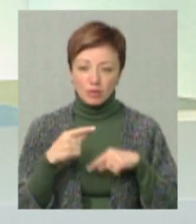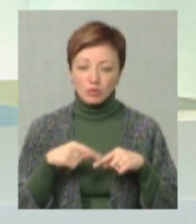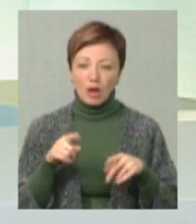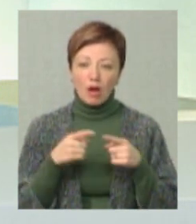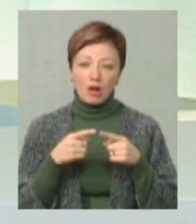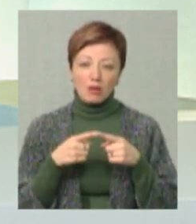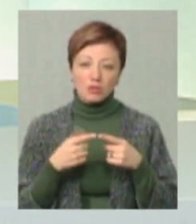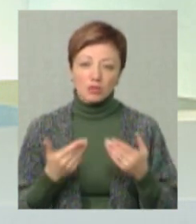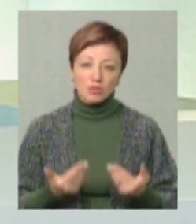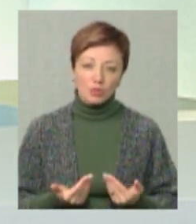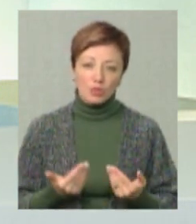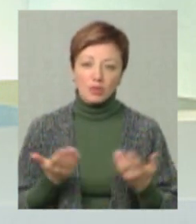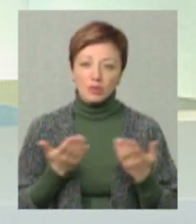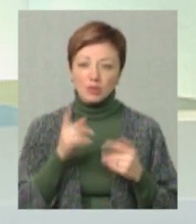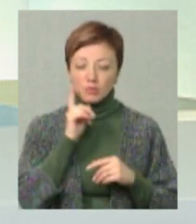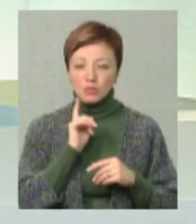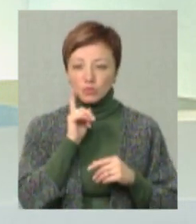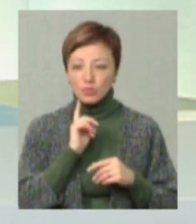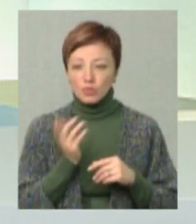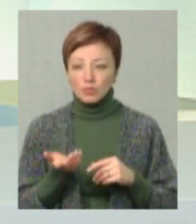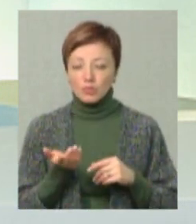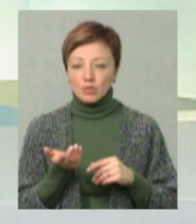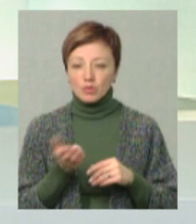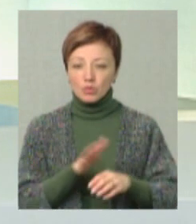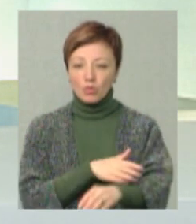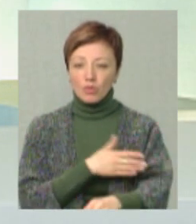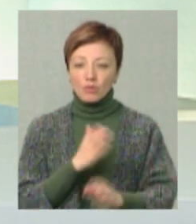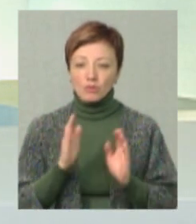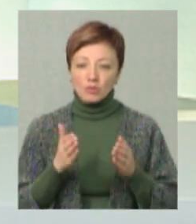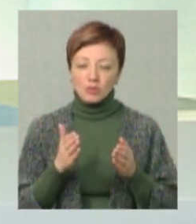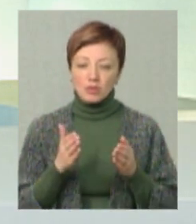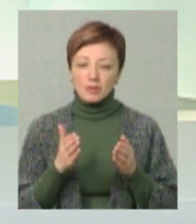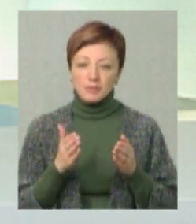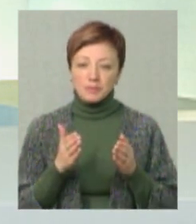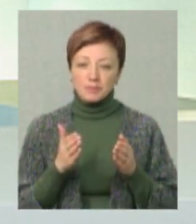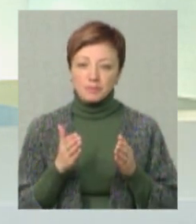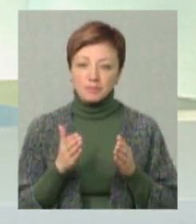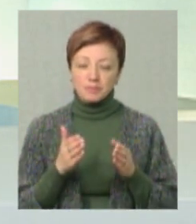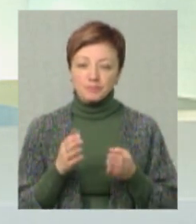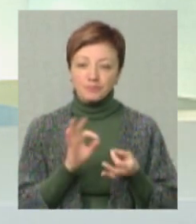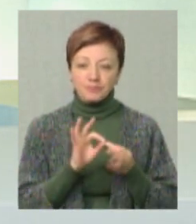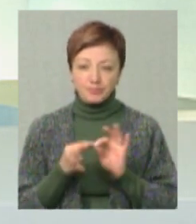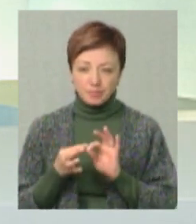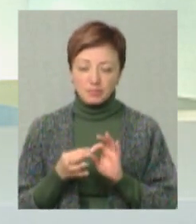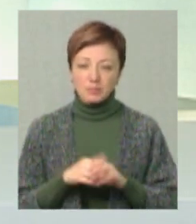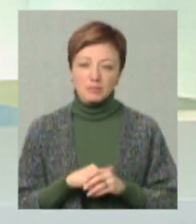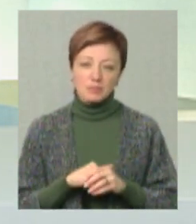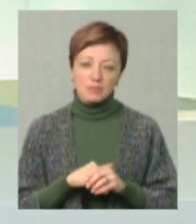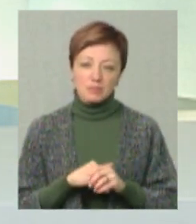повернутися, а орендувати житло чи жити на якомусь тимчасовому довго буде доволі таки